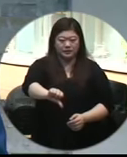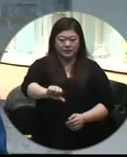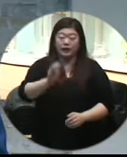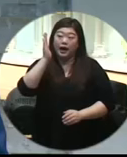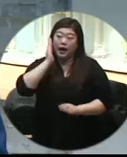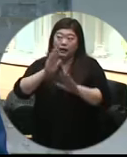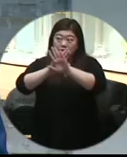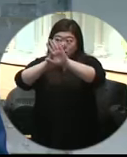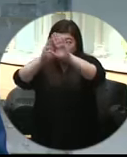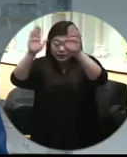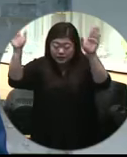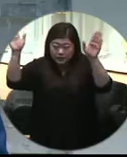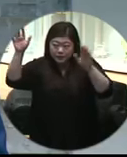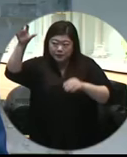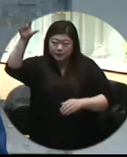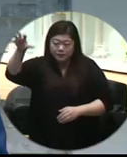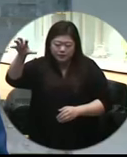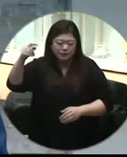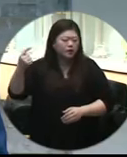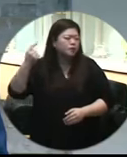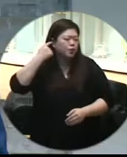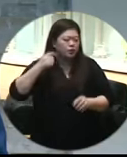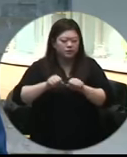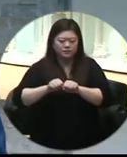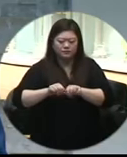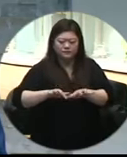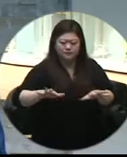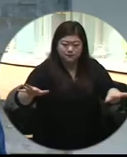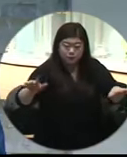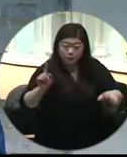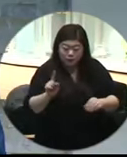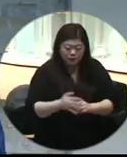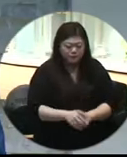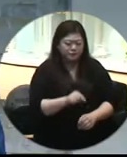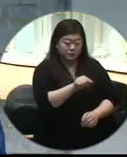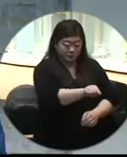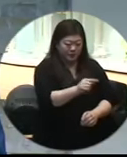하늘로부터 소리가 들렸어요. 이는 내